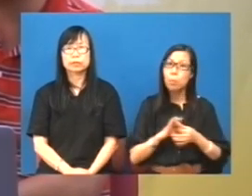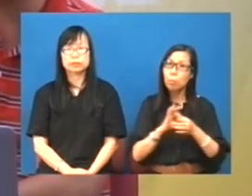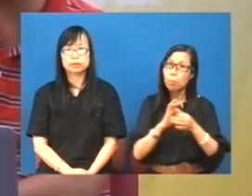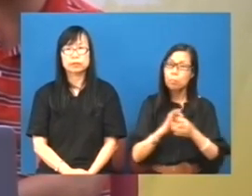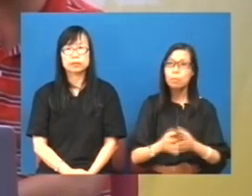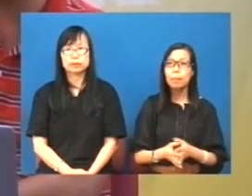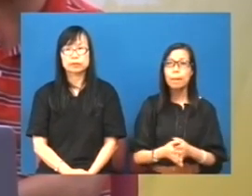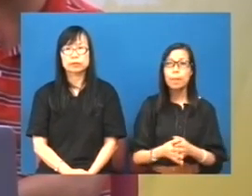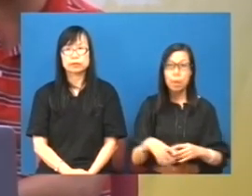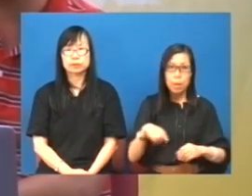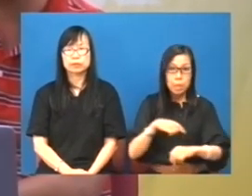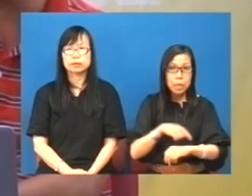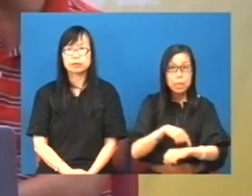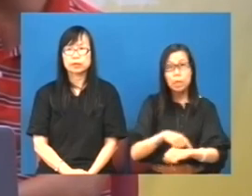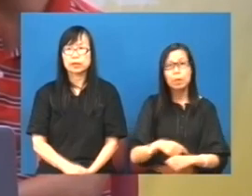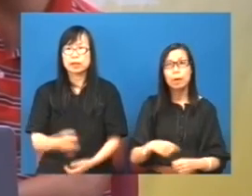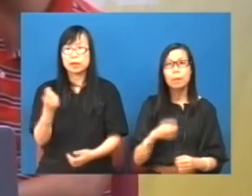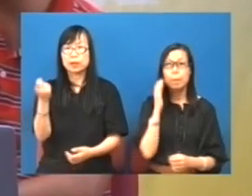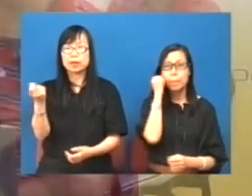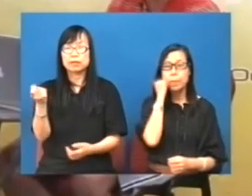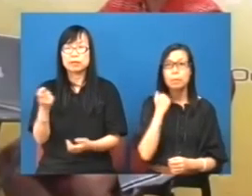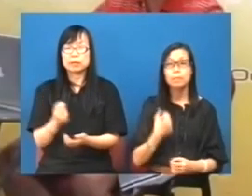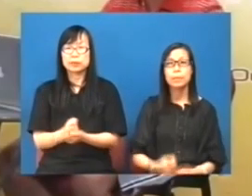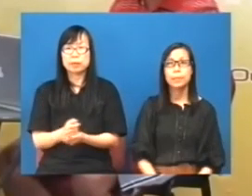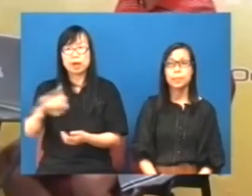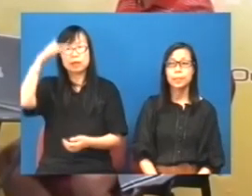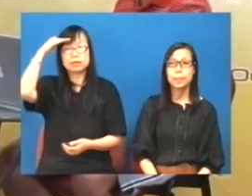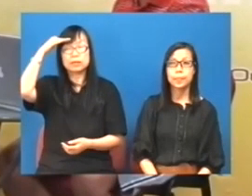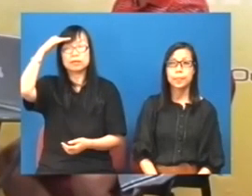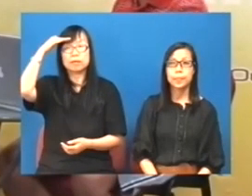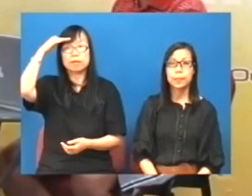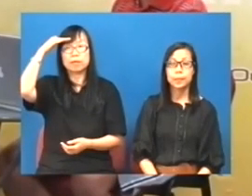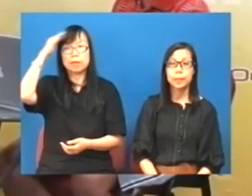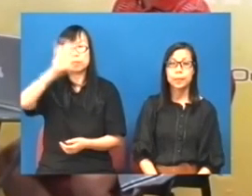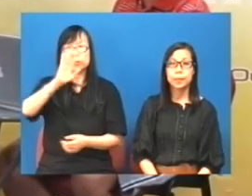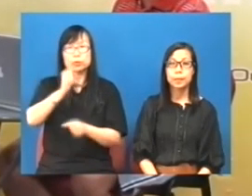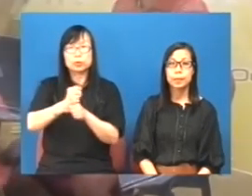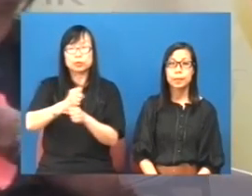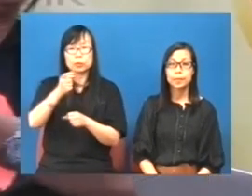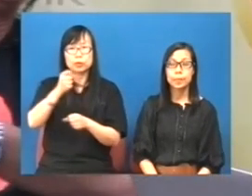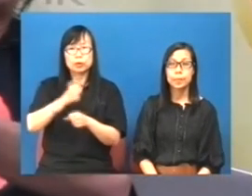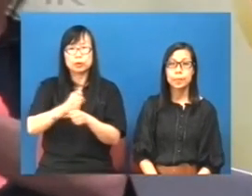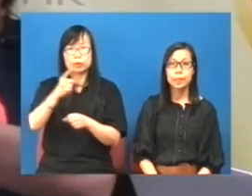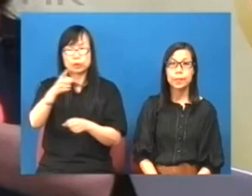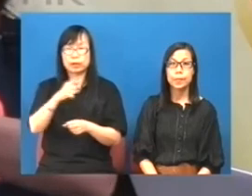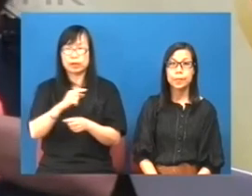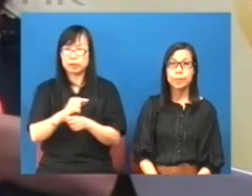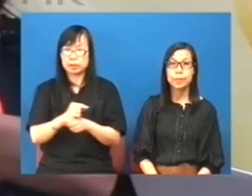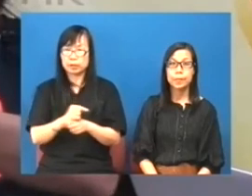事因為時間關係冷卻很簡單就是這個警察做事不做的是做一些他們